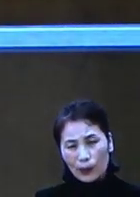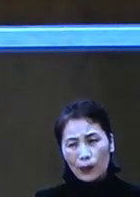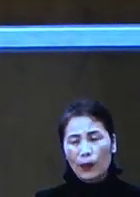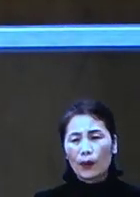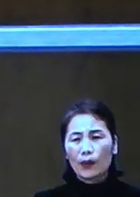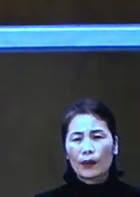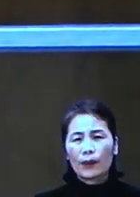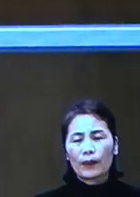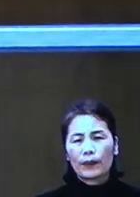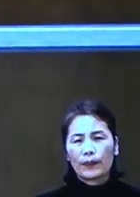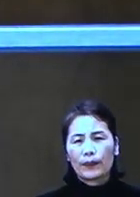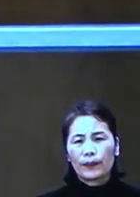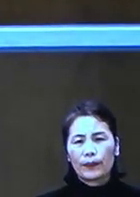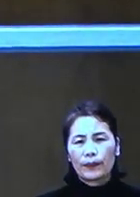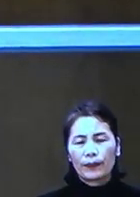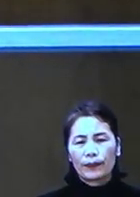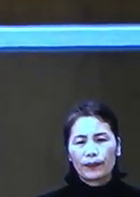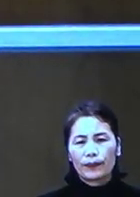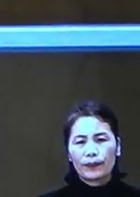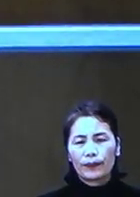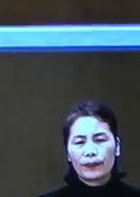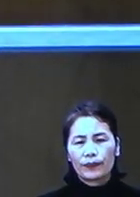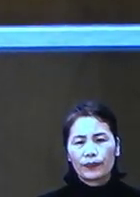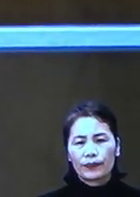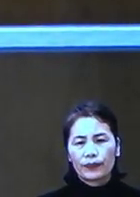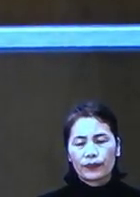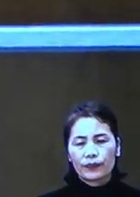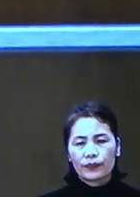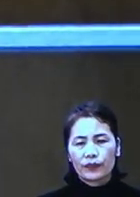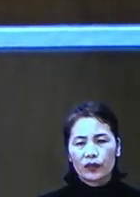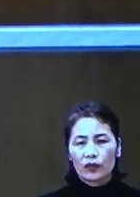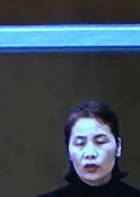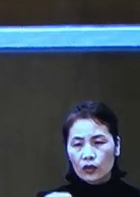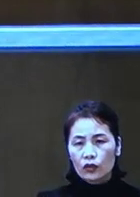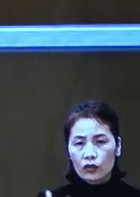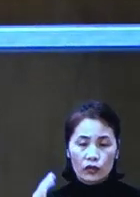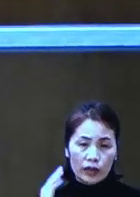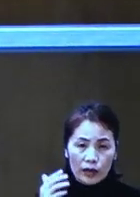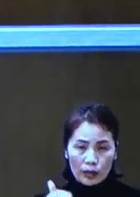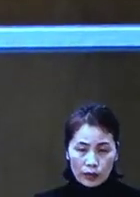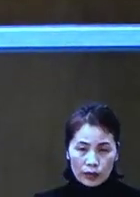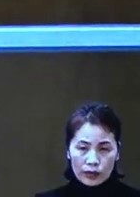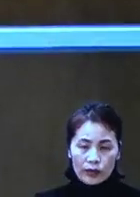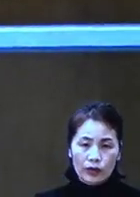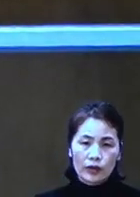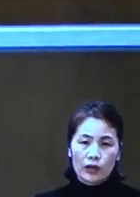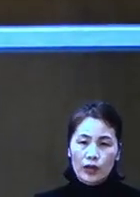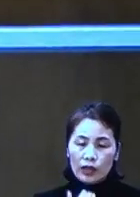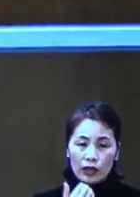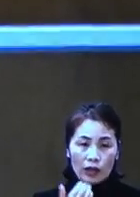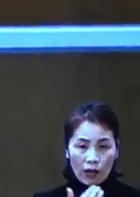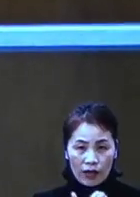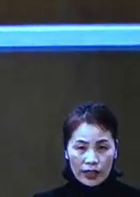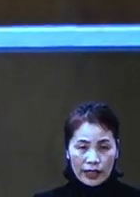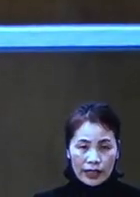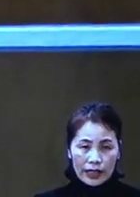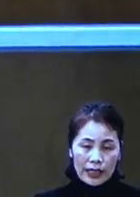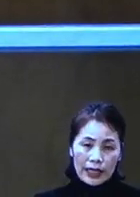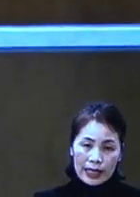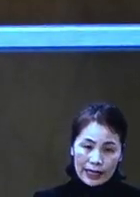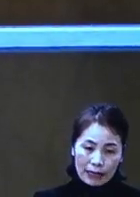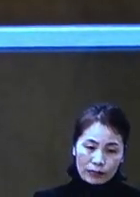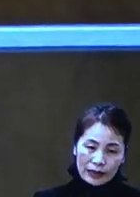같습니다. 윤석열 대통령은 지난 1월 경기 남부 세계 최대 규모의 반도체 메가 클러스터를